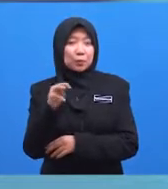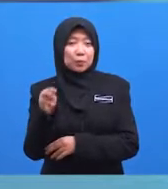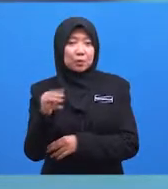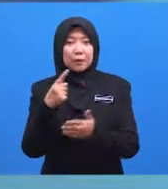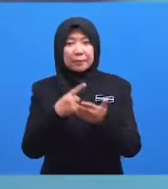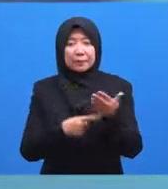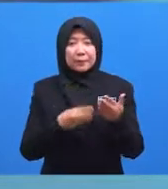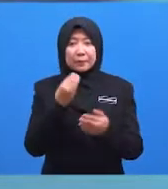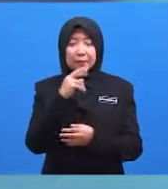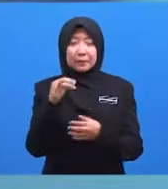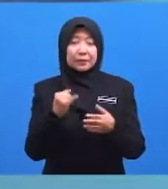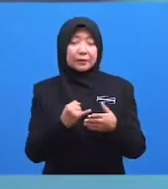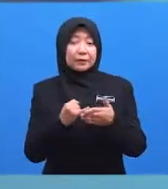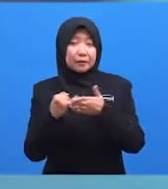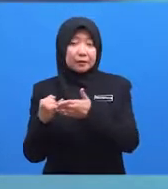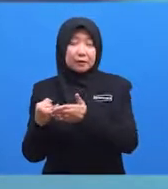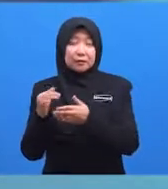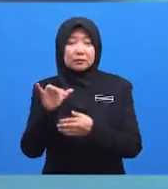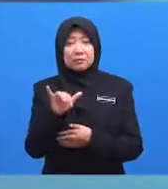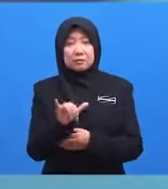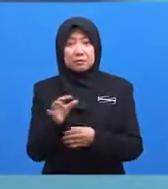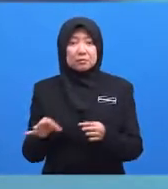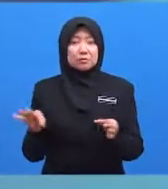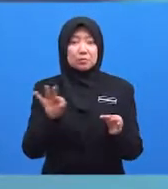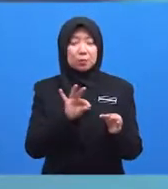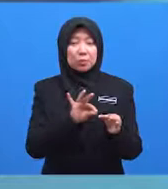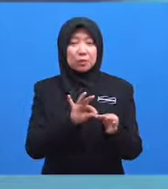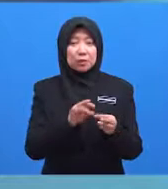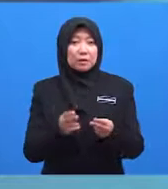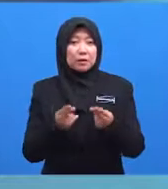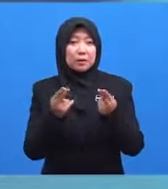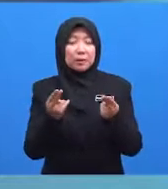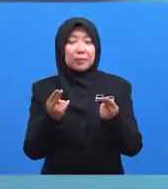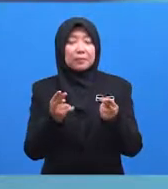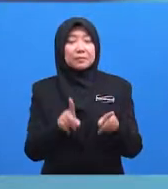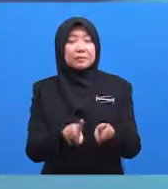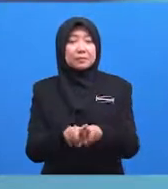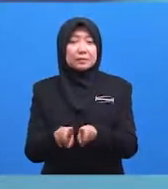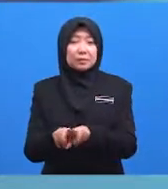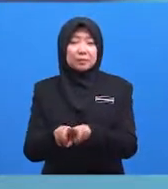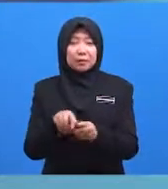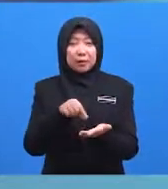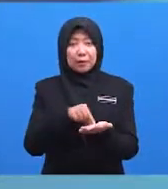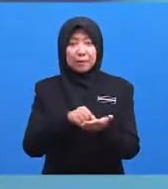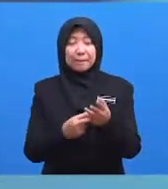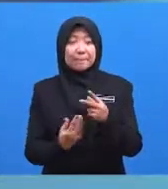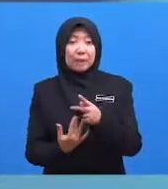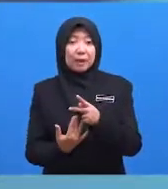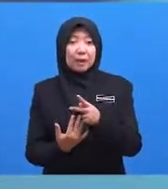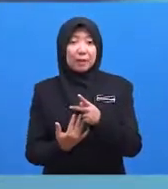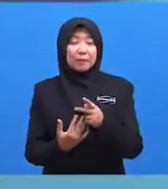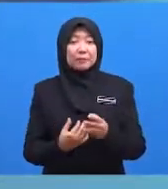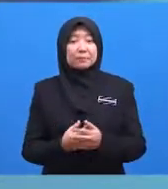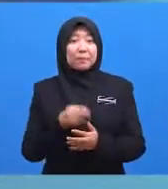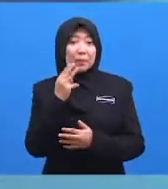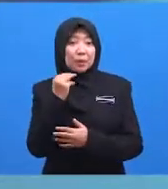Apakah makanan iringan yang sesuai dihidang bersama ayam panggang madu